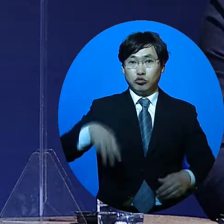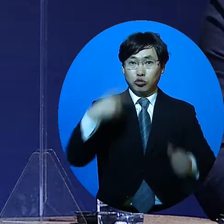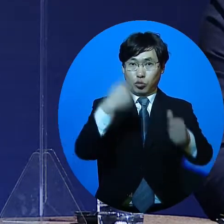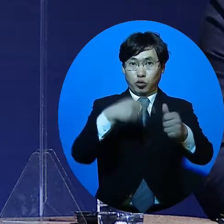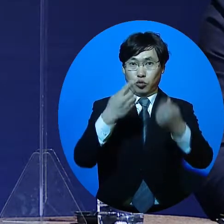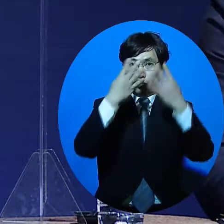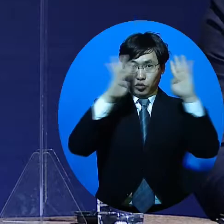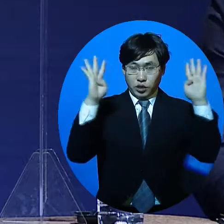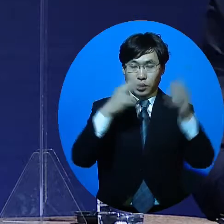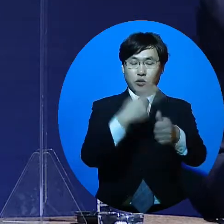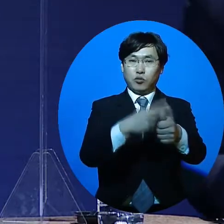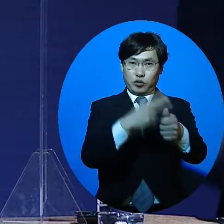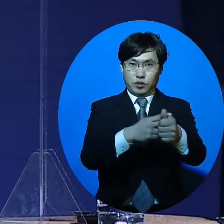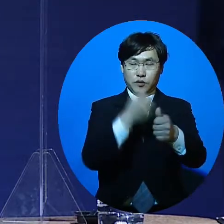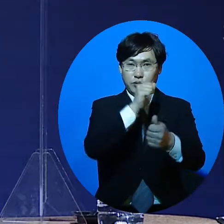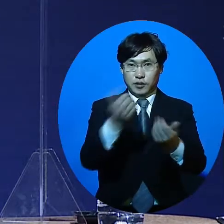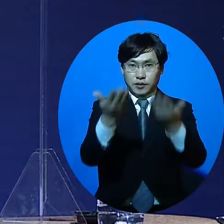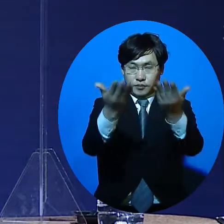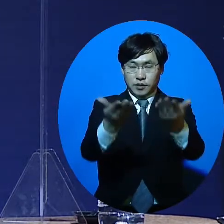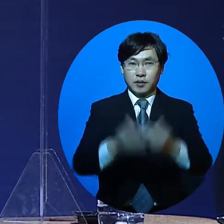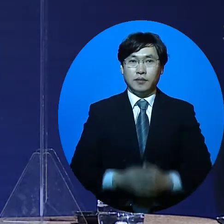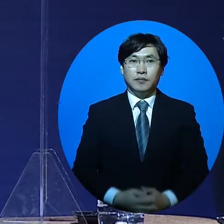소개해 드리겠습니다.